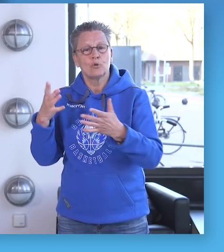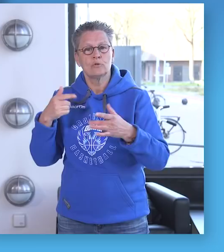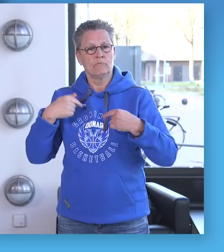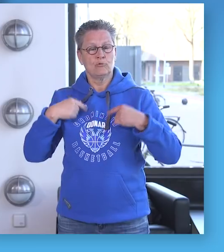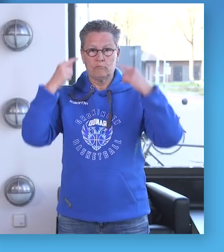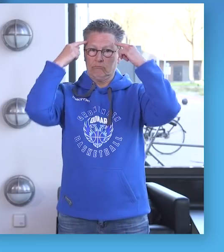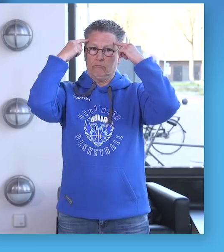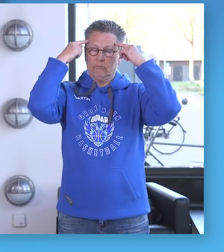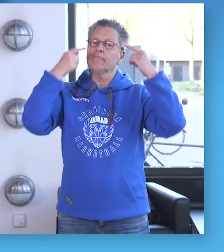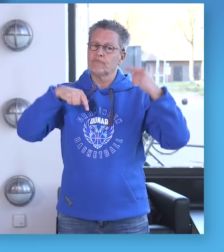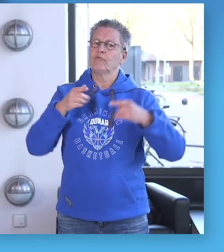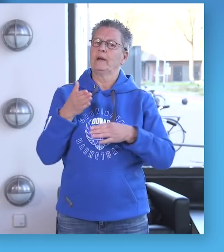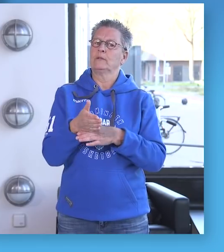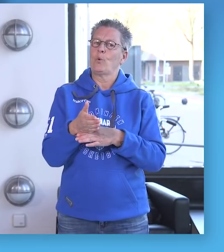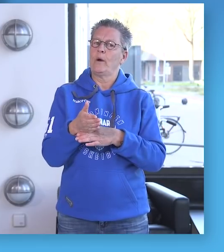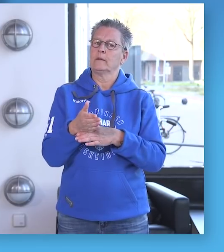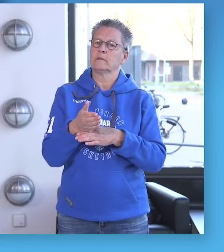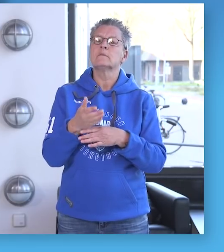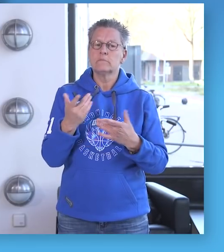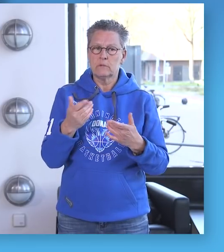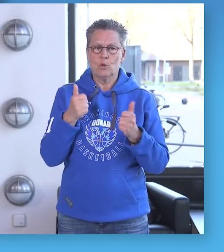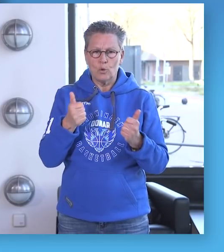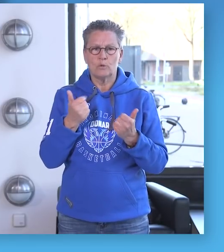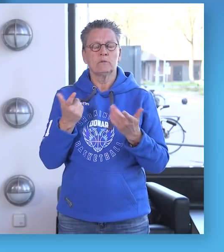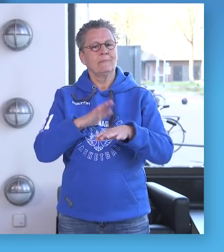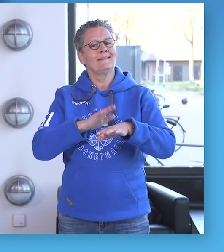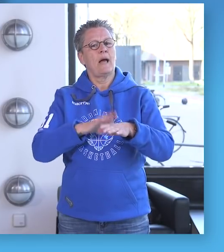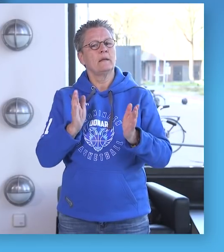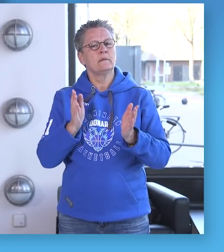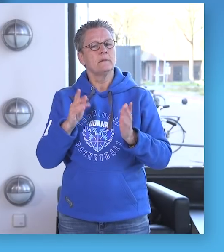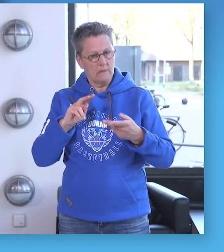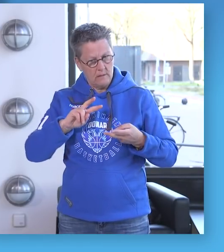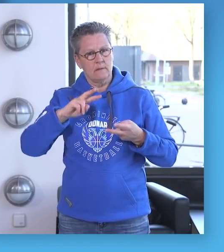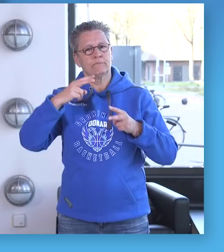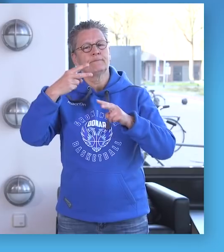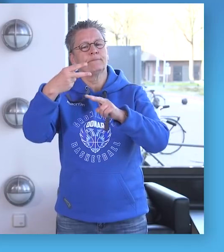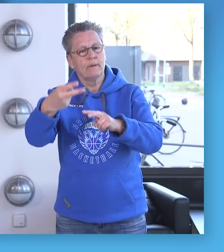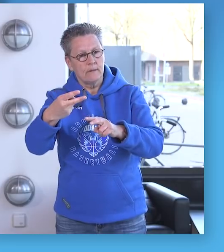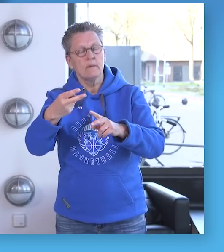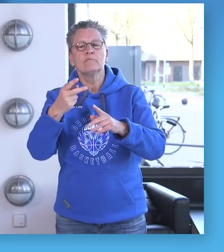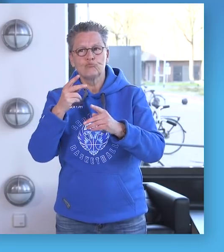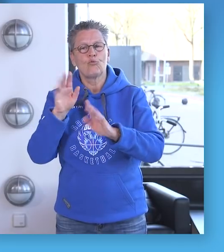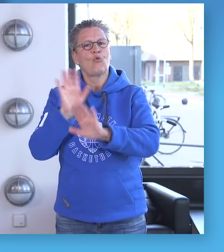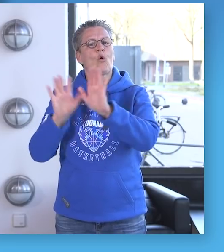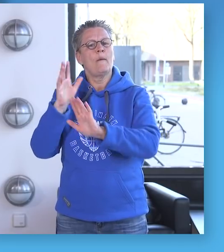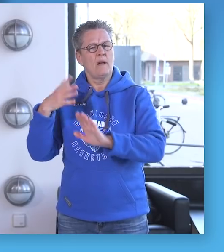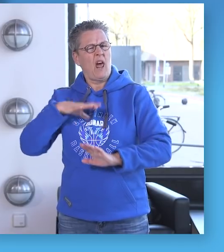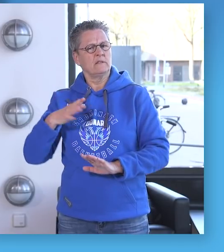gaan gewoon weer door en we moeten dit eventjes goed overbruggen en zorgen dat we niet te veel last hiervan krijgen